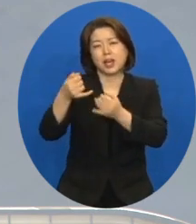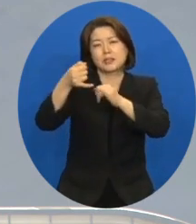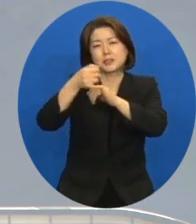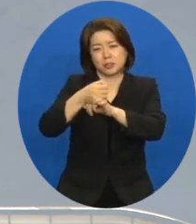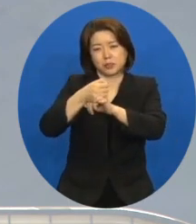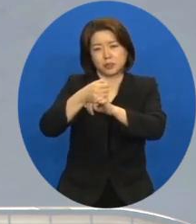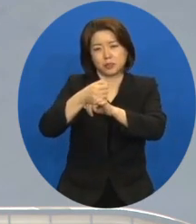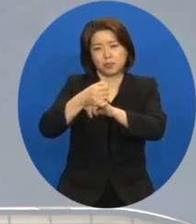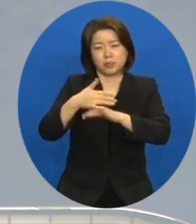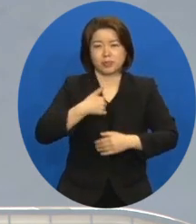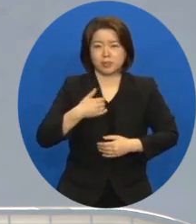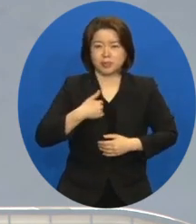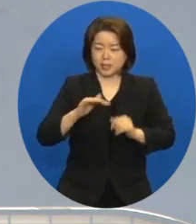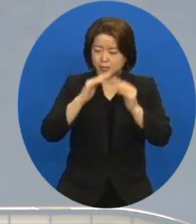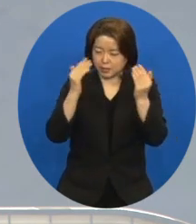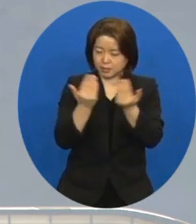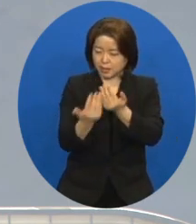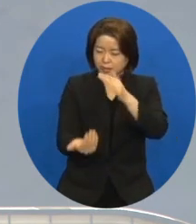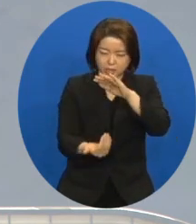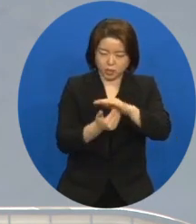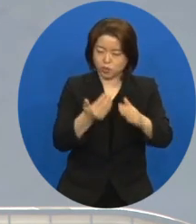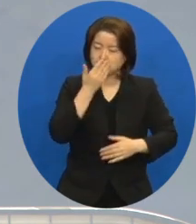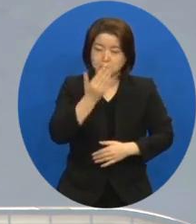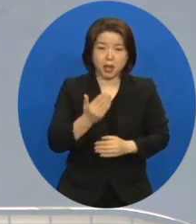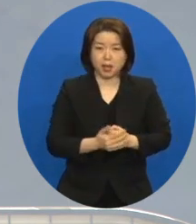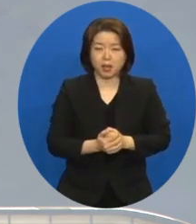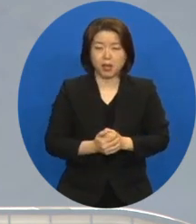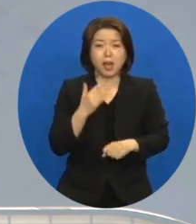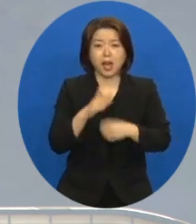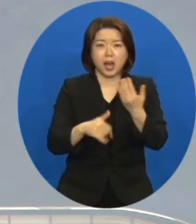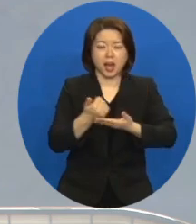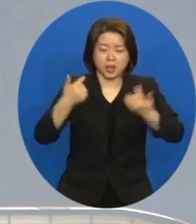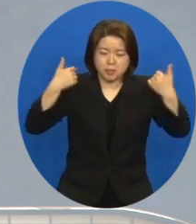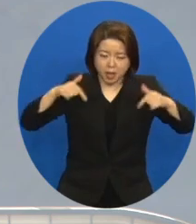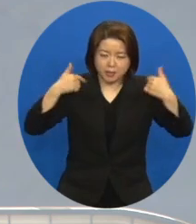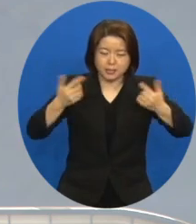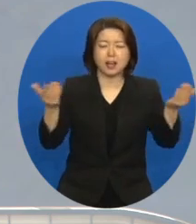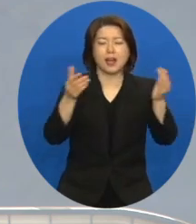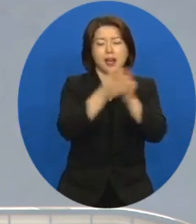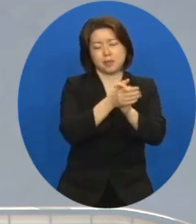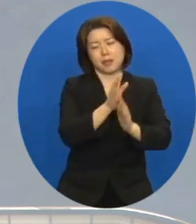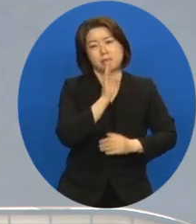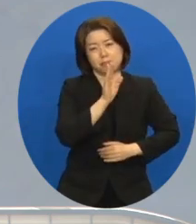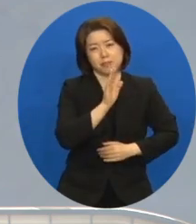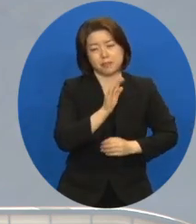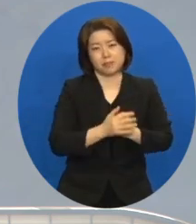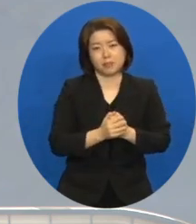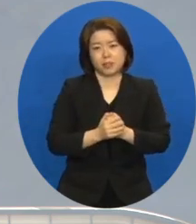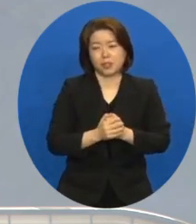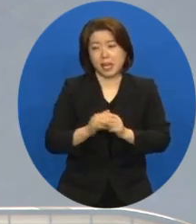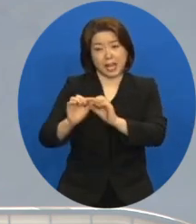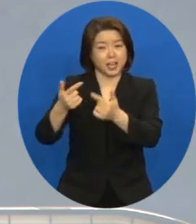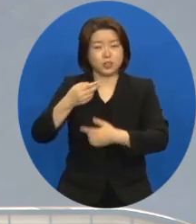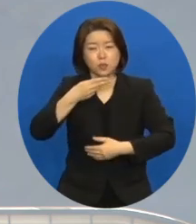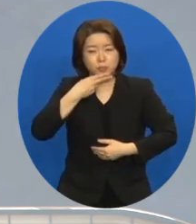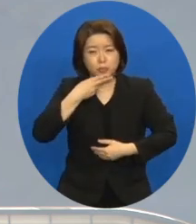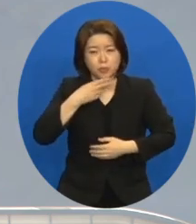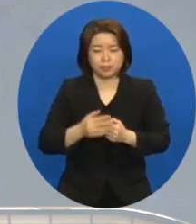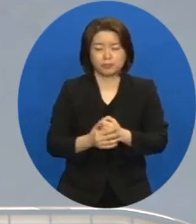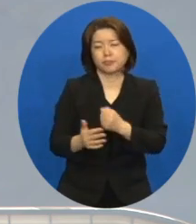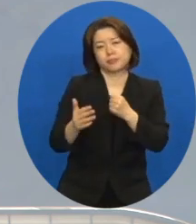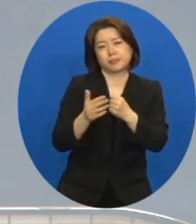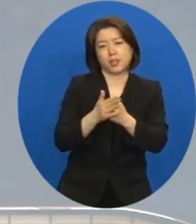약속은 나에게 다 이루어진다. 하나님은 언제나 아멘이시지 아니오가 없으시다.